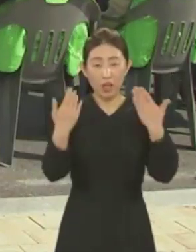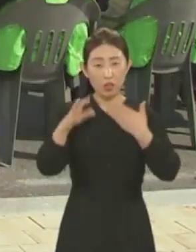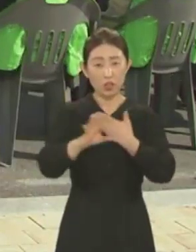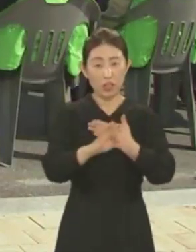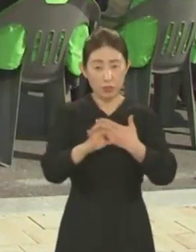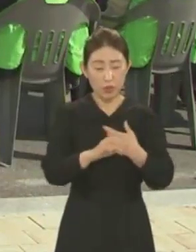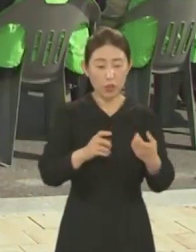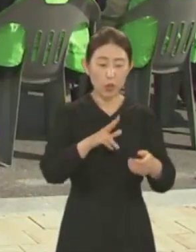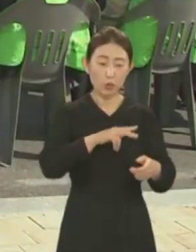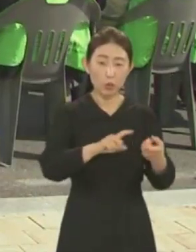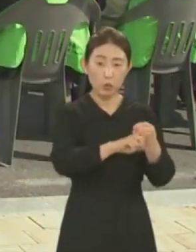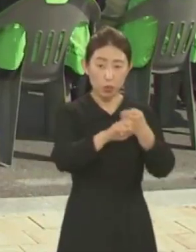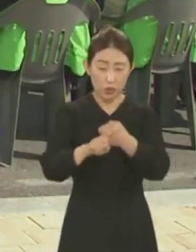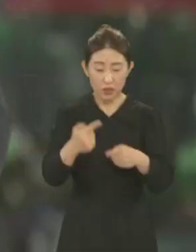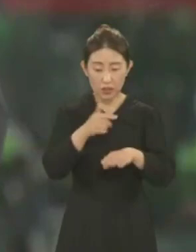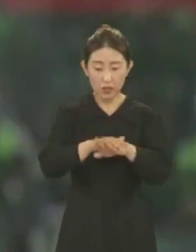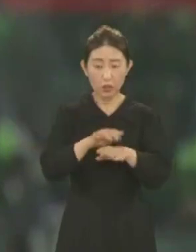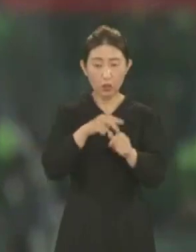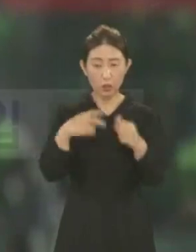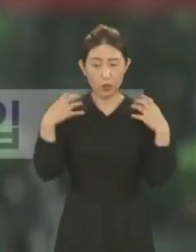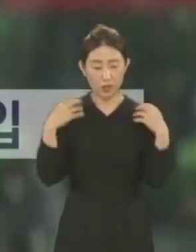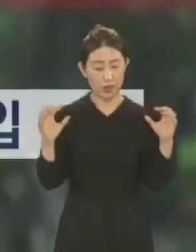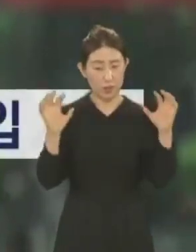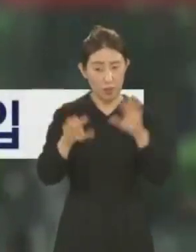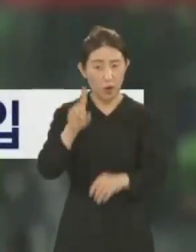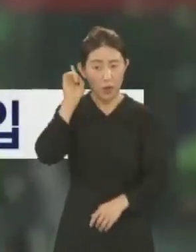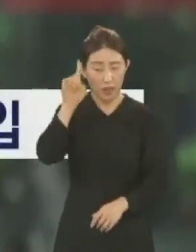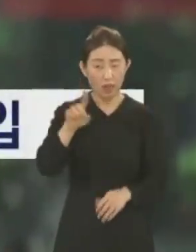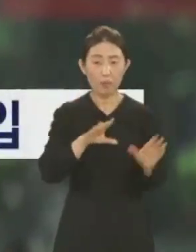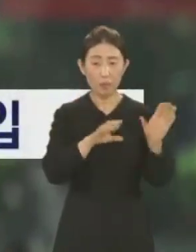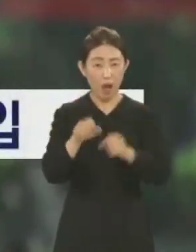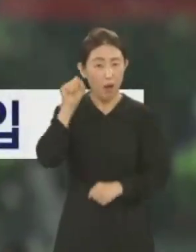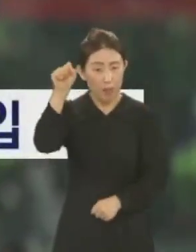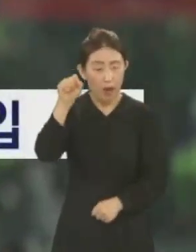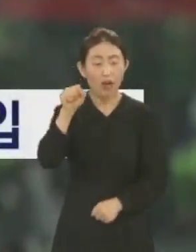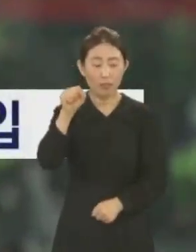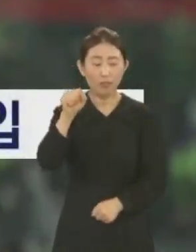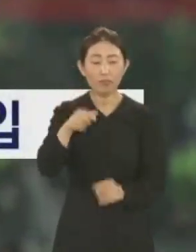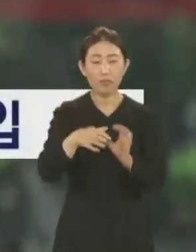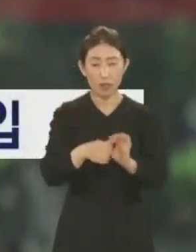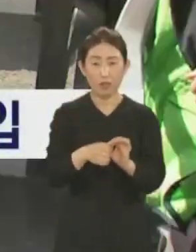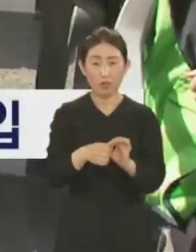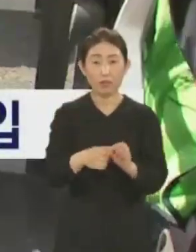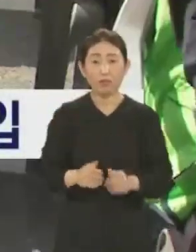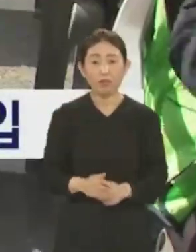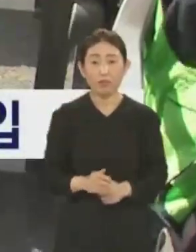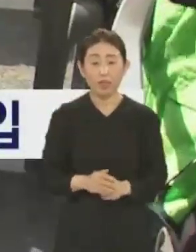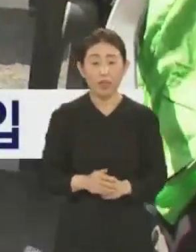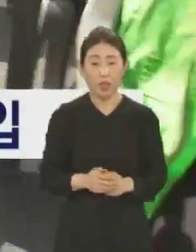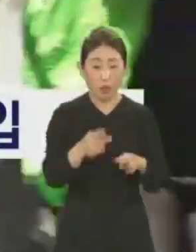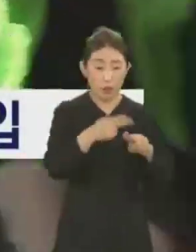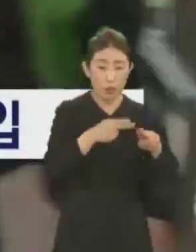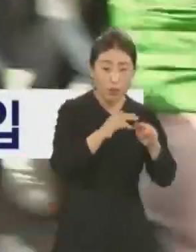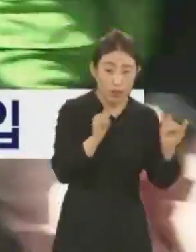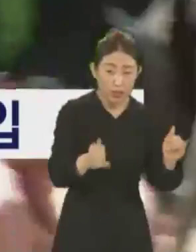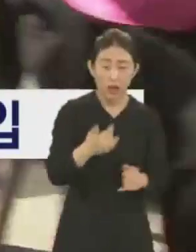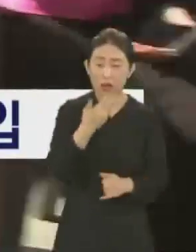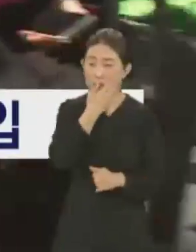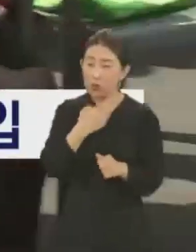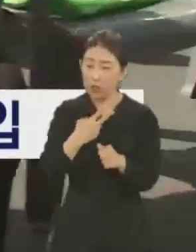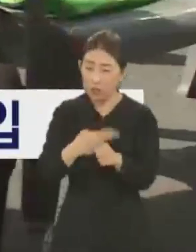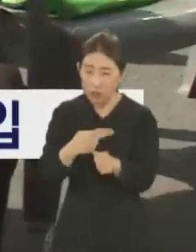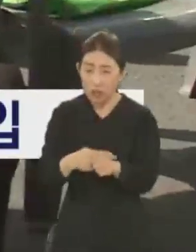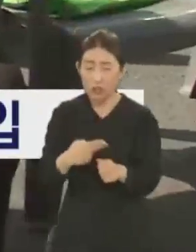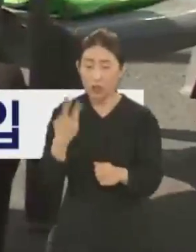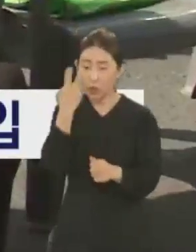학교 비정규직 노조원들이 대전교육청 앞에서 전면 파업을 예고하는 집회를 갖고 있습니다 학교 급식 조리종사관과 영양사